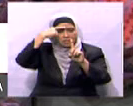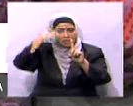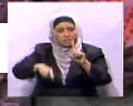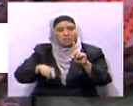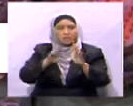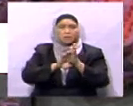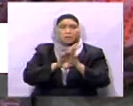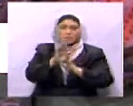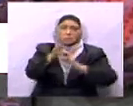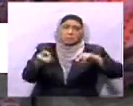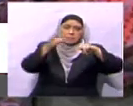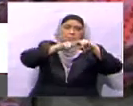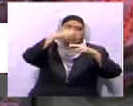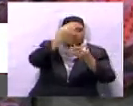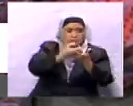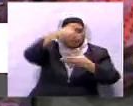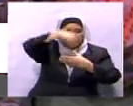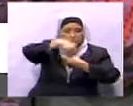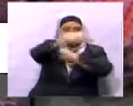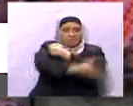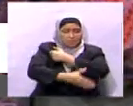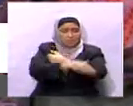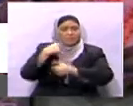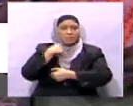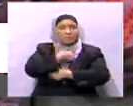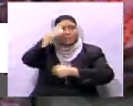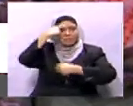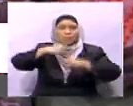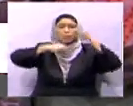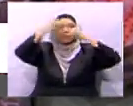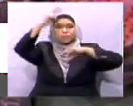pertumbuhan ekonomi domestik kita, dari segi pembinaan,